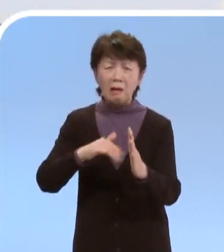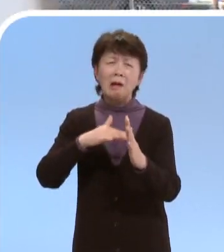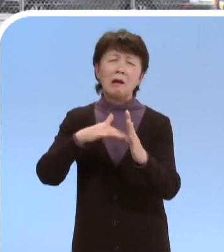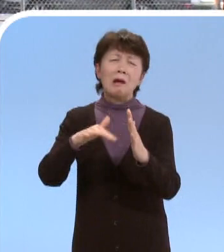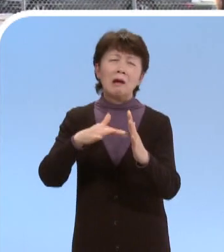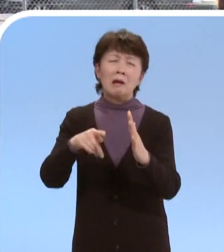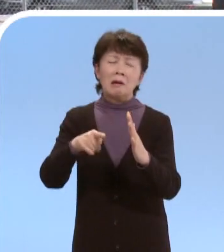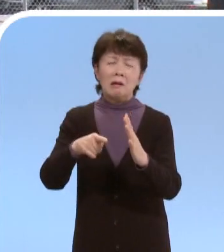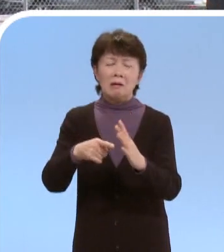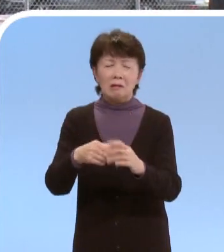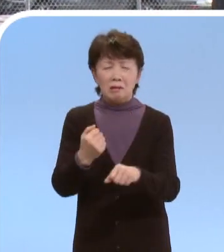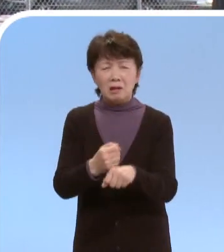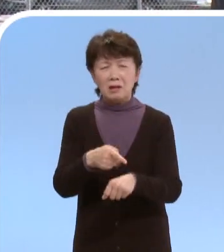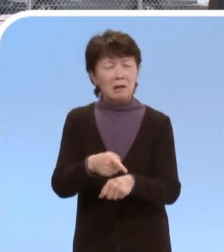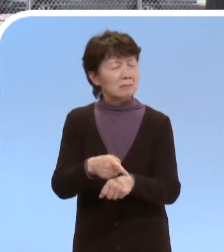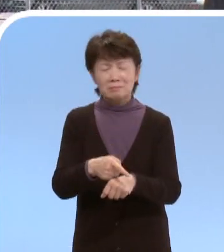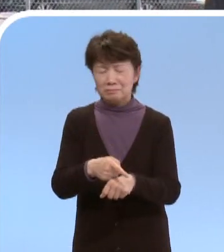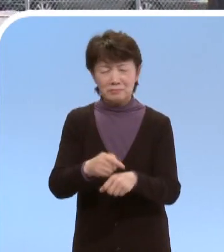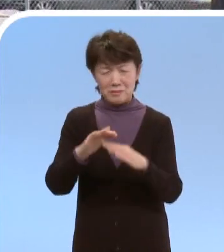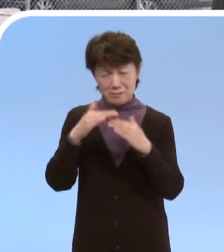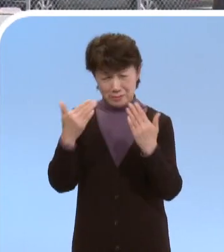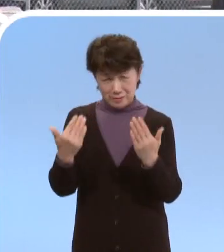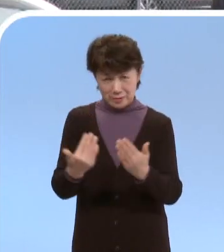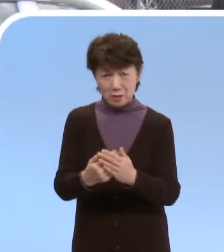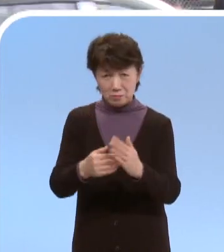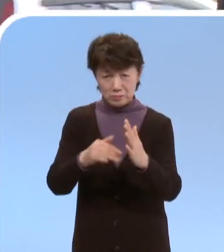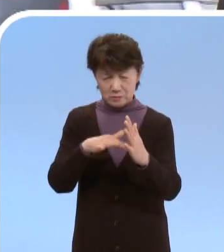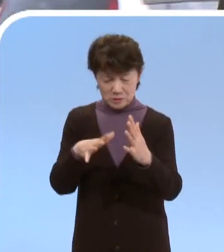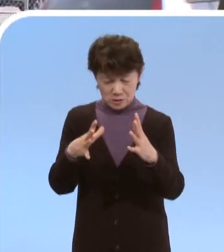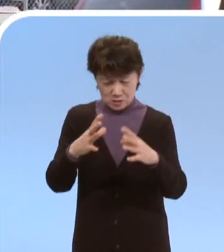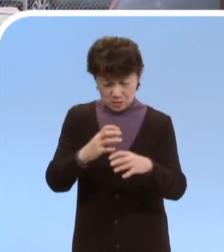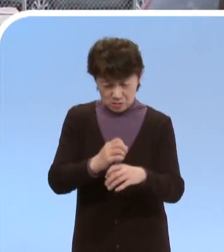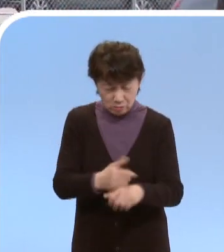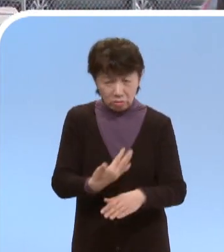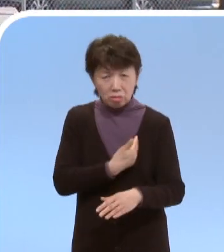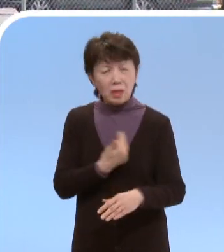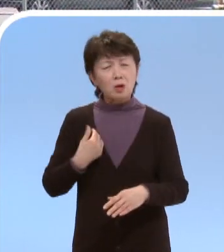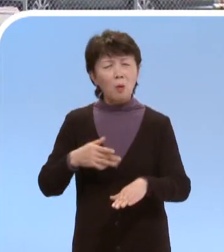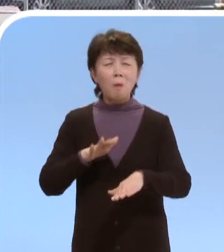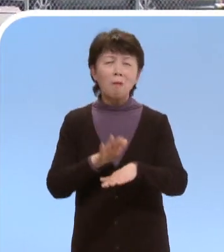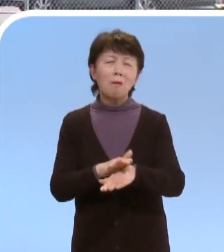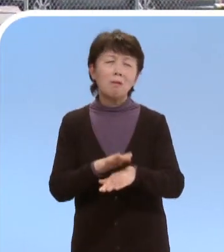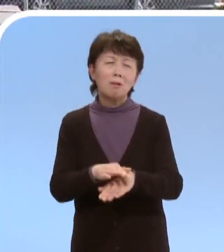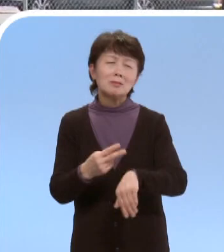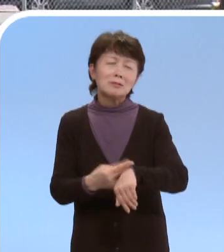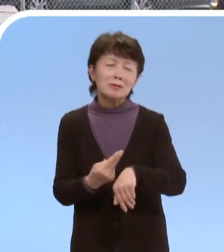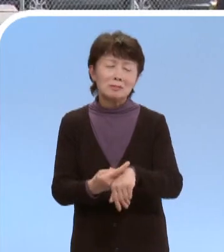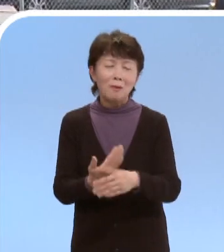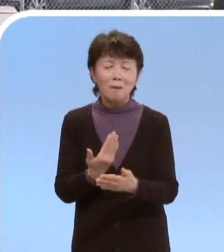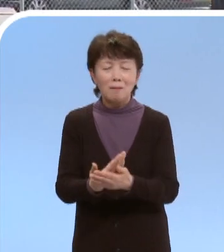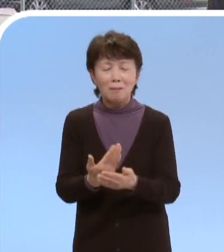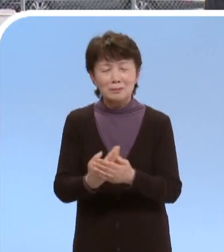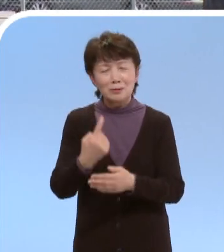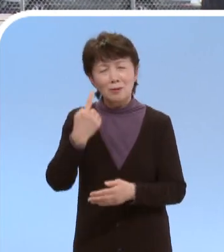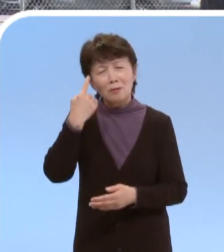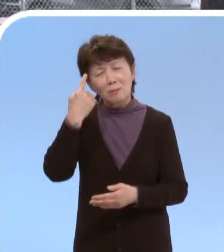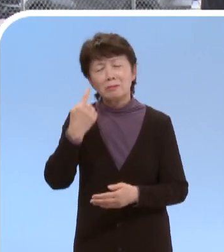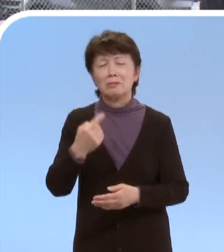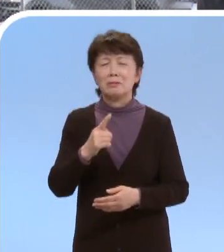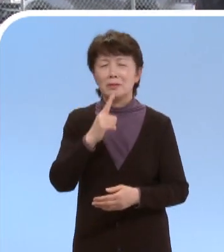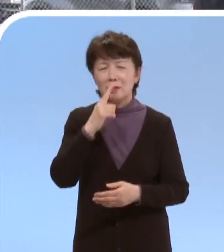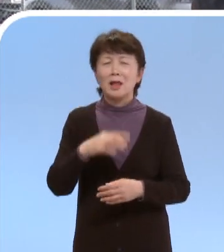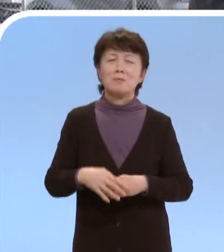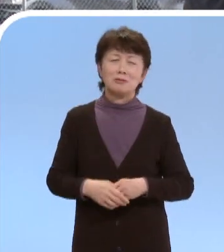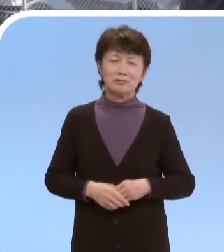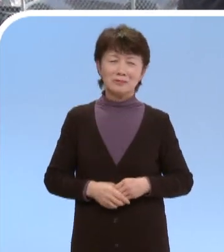同じことを繰り返してますので、それを根本的に何か除草も防草もできるような技術がないかということで、今ちょっと小泉